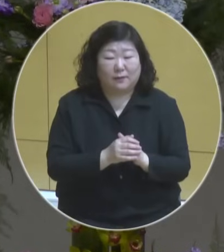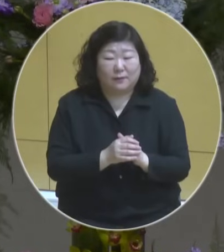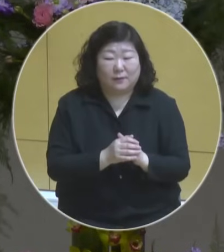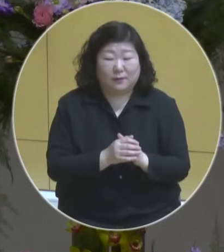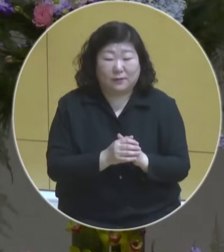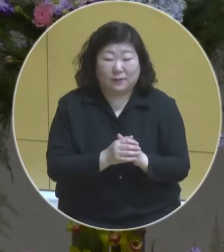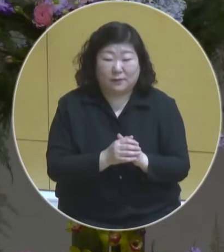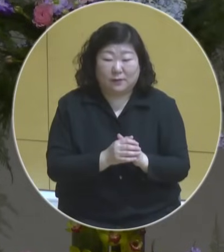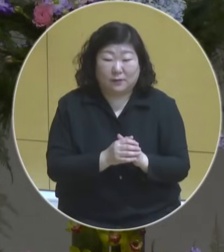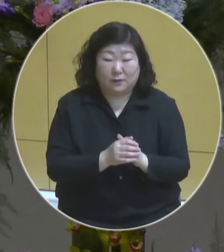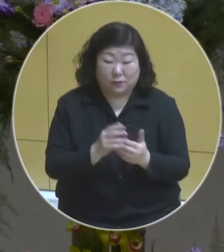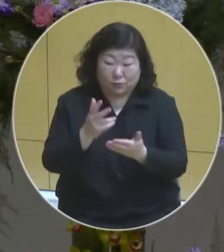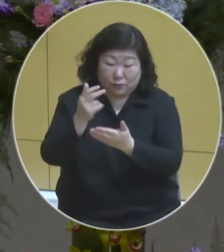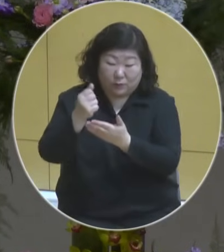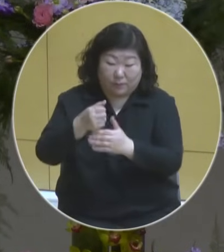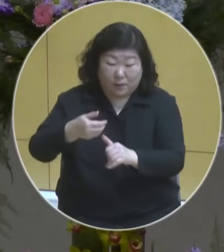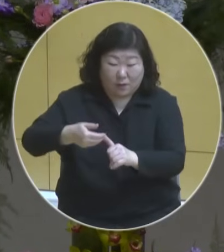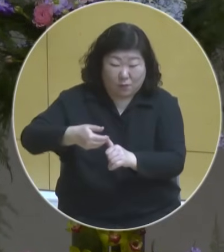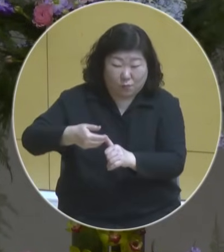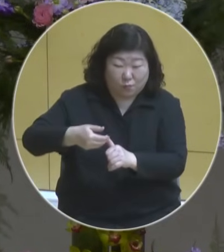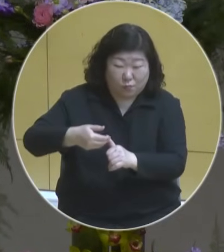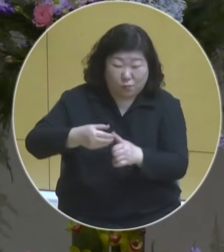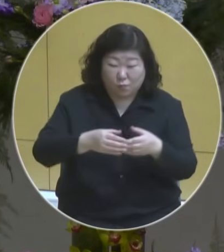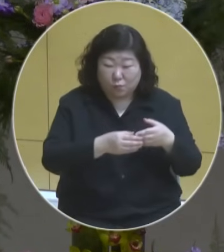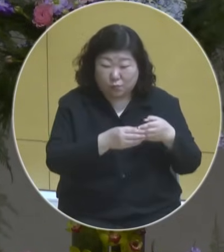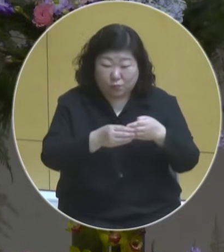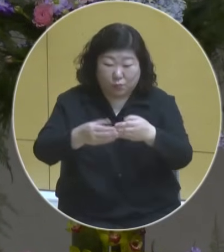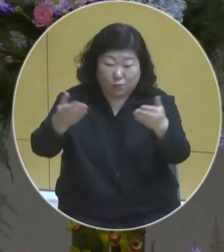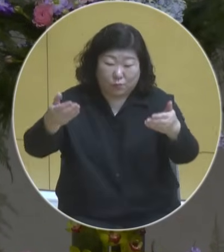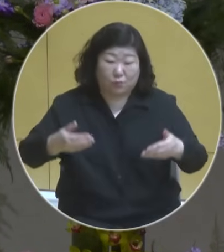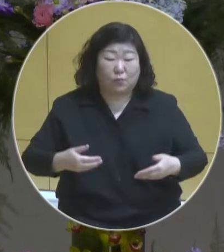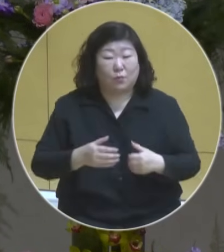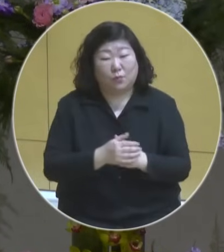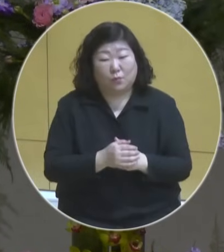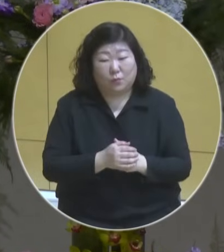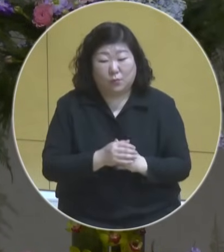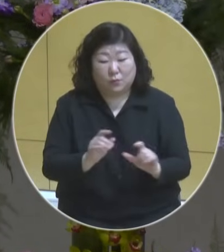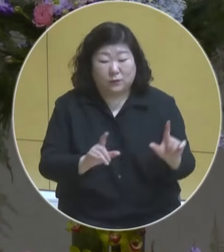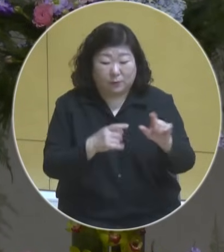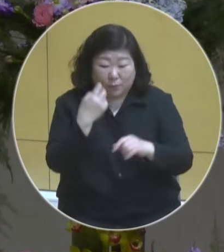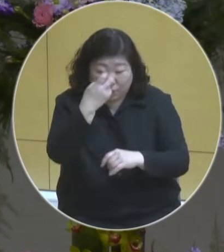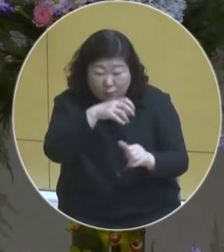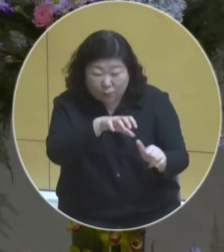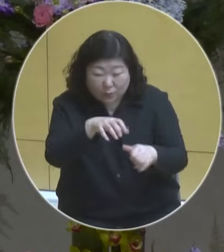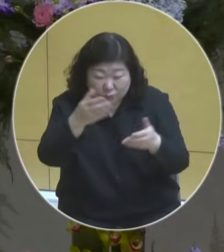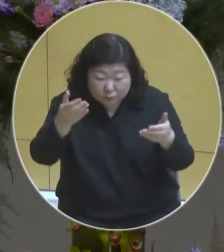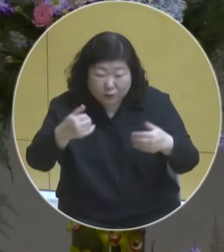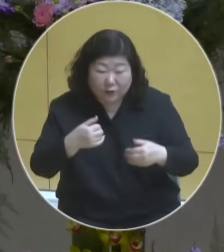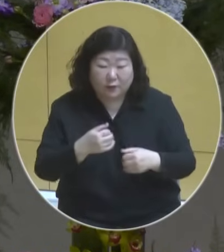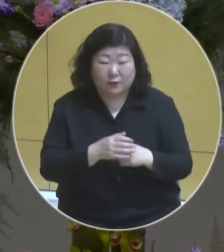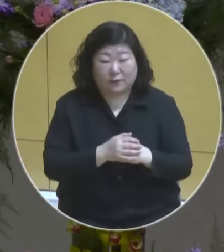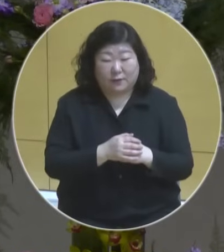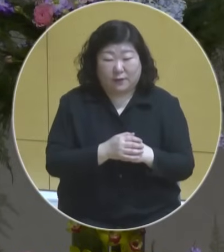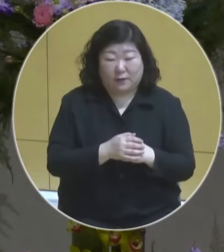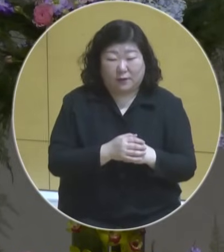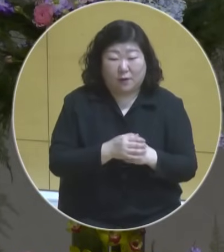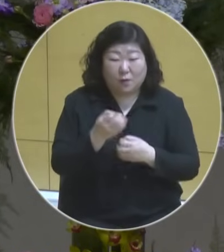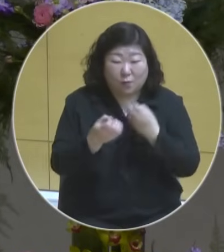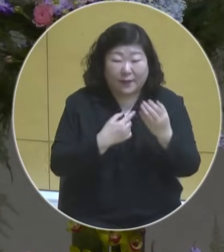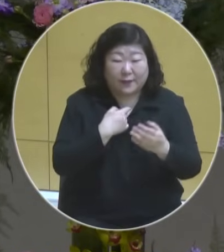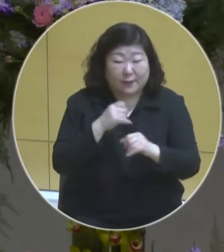공급하시고 인도하시고 그리고 우리의 삶 속에 주님께서 보호하셨다 것을 고백했던 다의 고백처럼